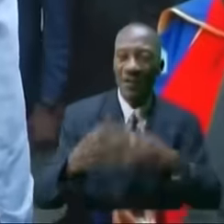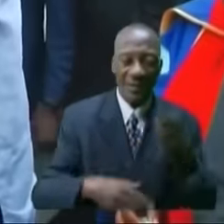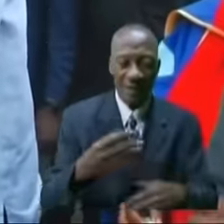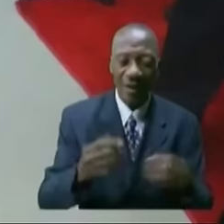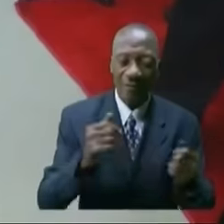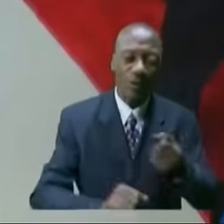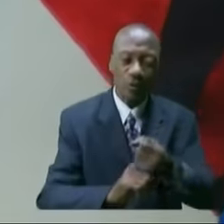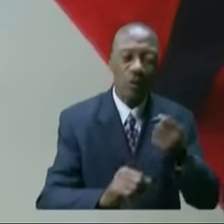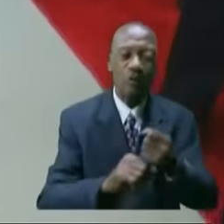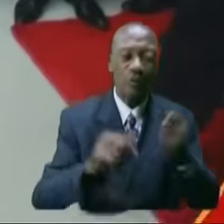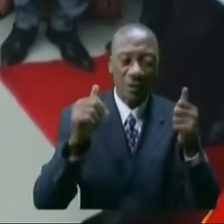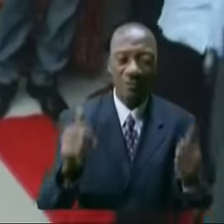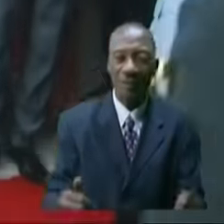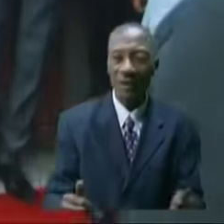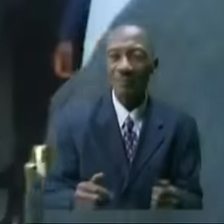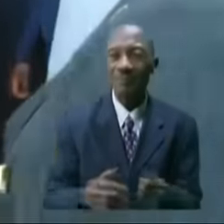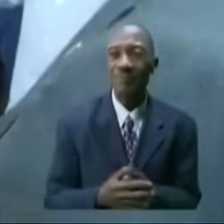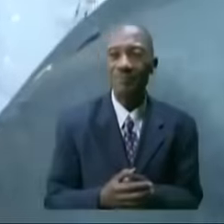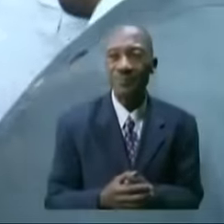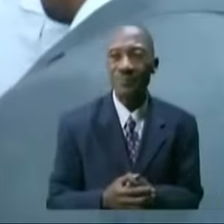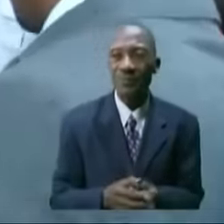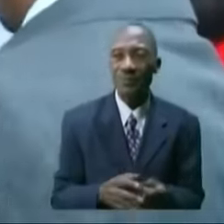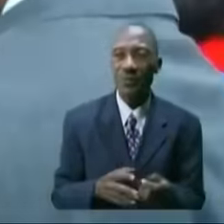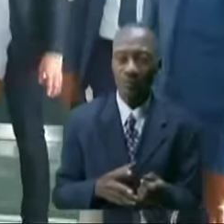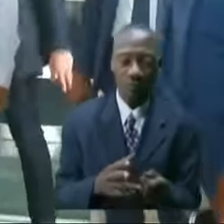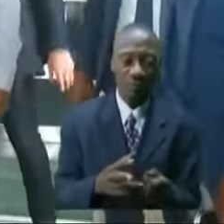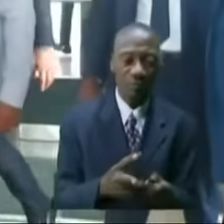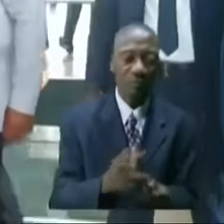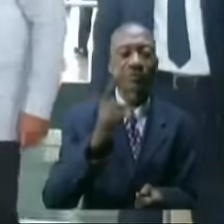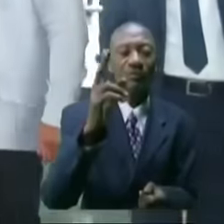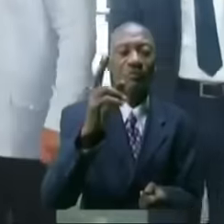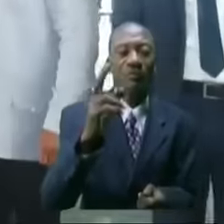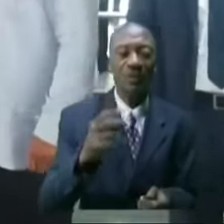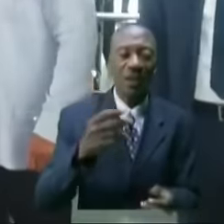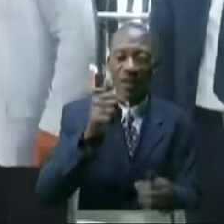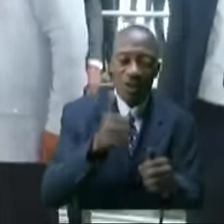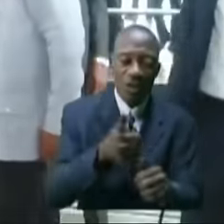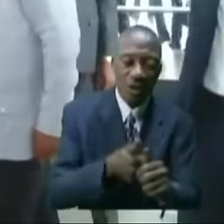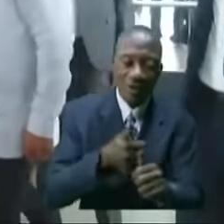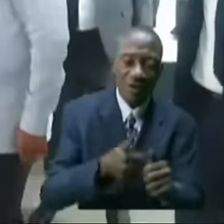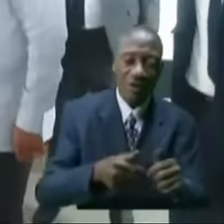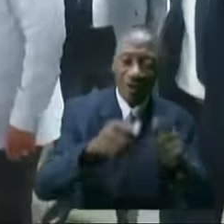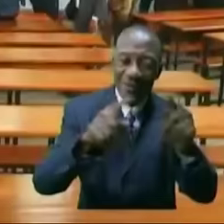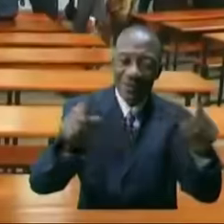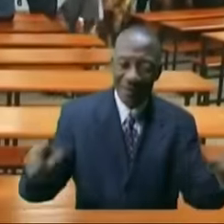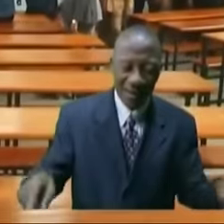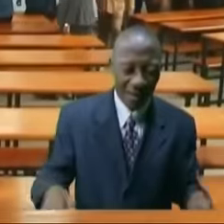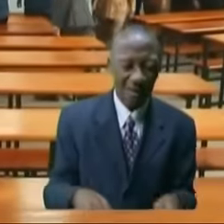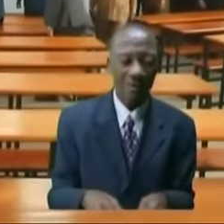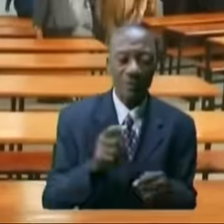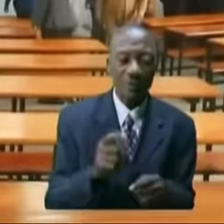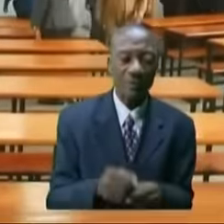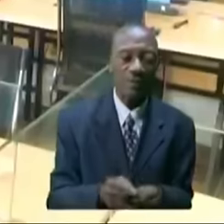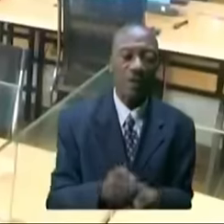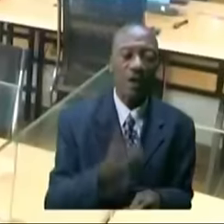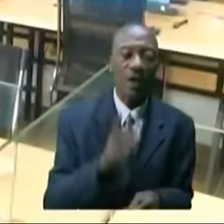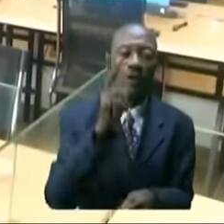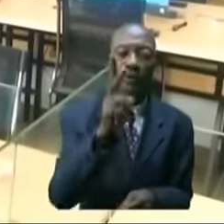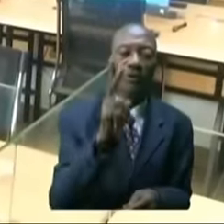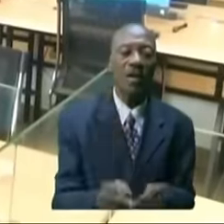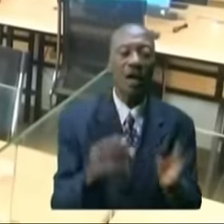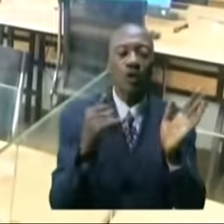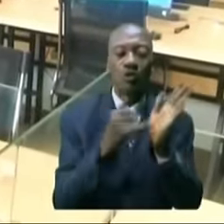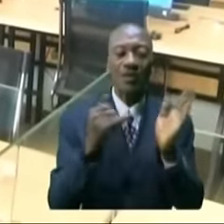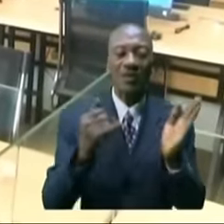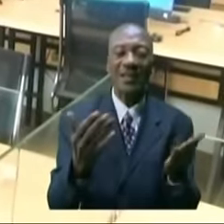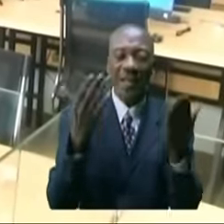Ces locaux bien équipés et climatisés ont chacun la capacité d'accueil de 260 étudiants. La troisième phase des travaux